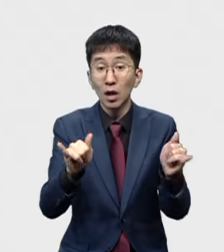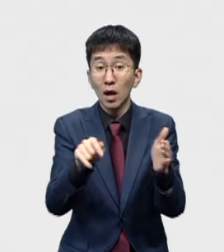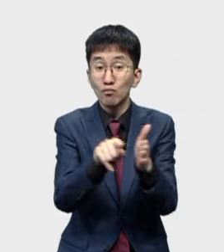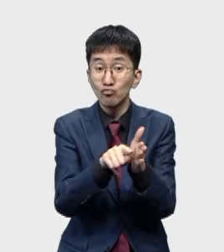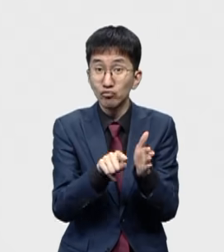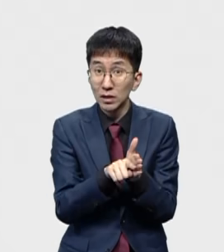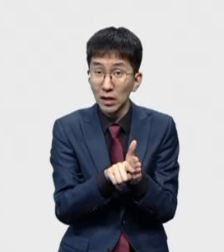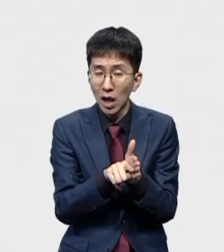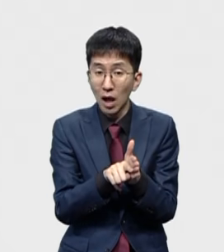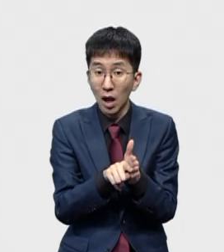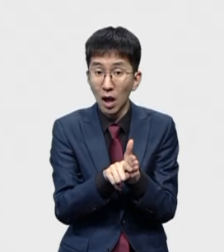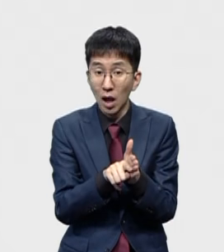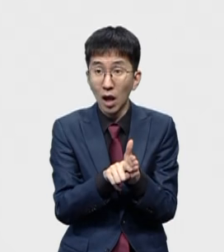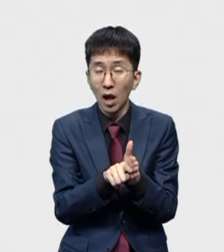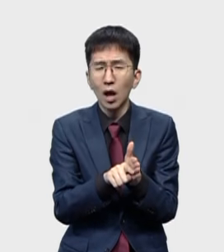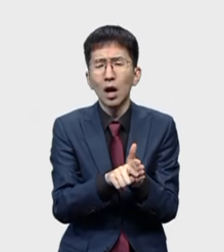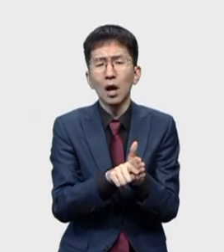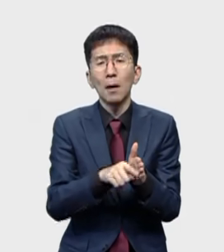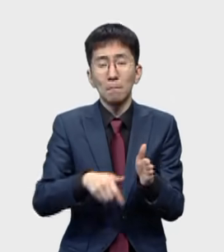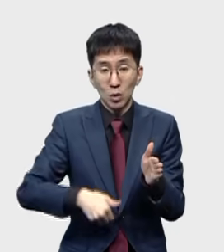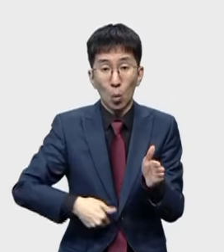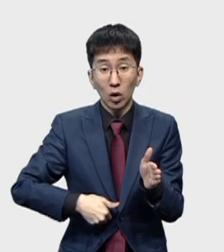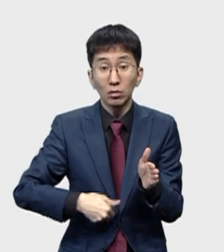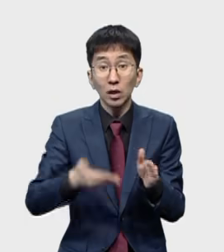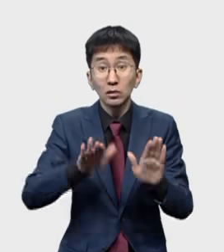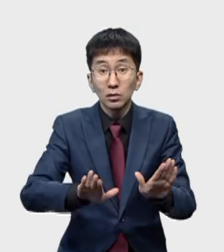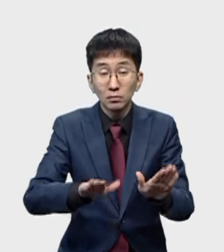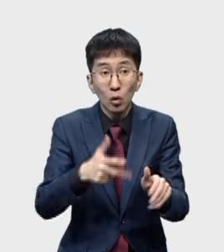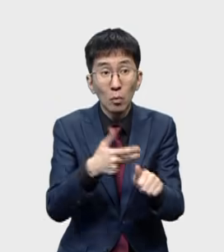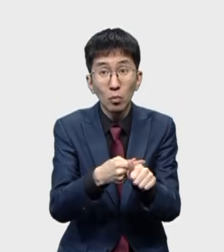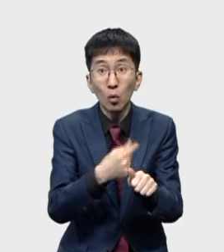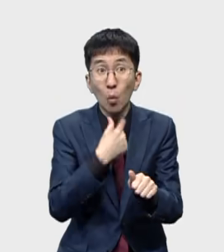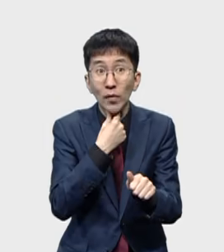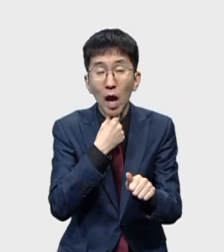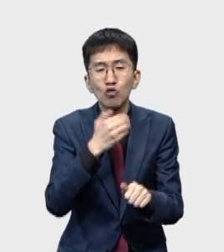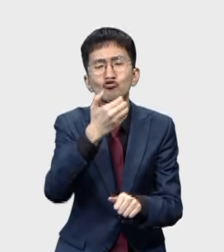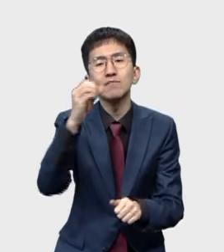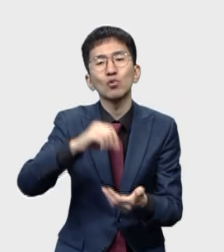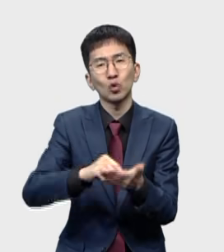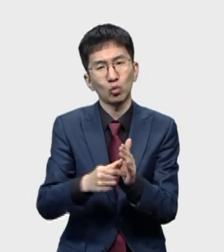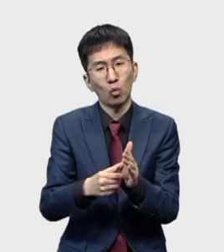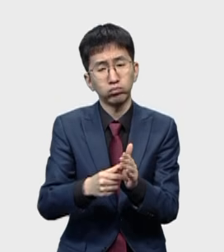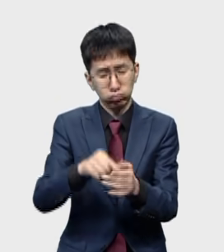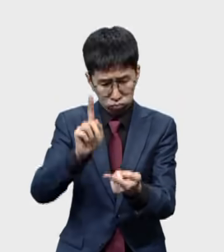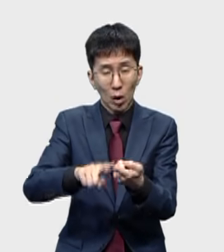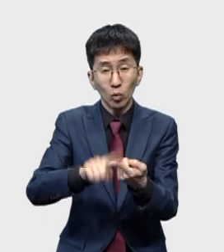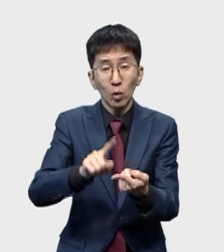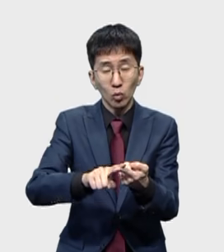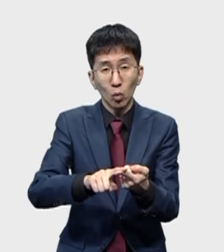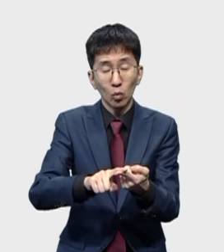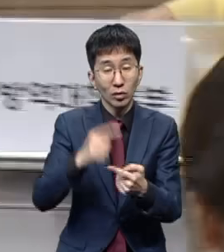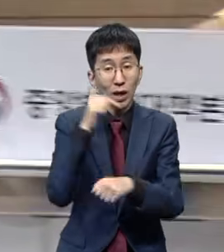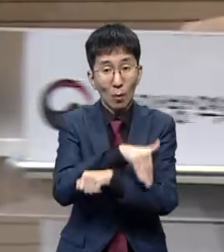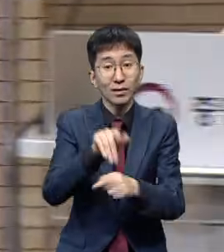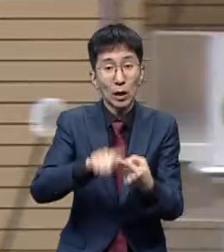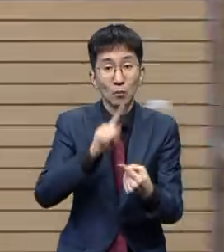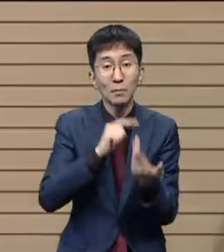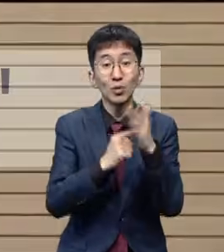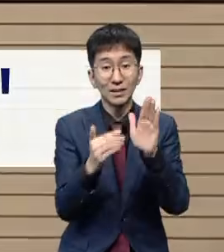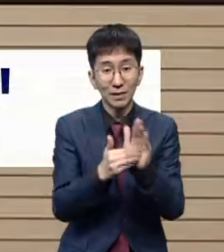국민의 접종의 향이 90% 가 넘는 만큼 현재로썬 상황 변동이 없다 고 잘라 말했습니다